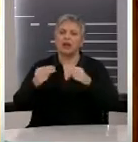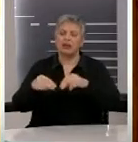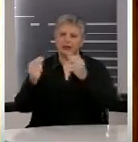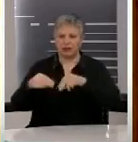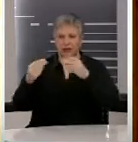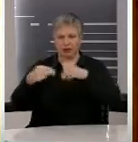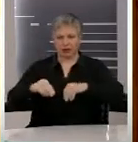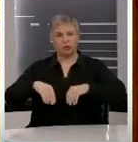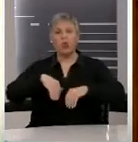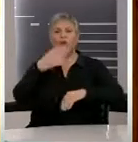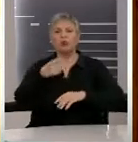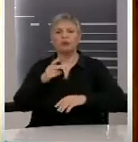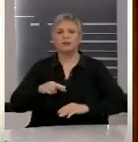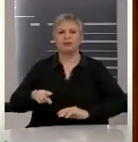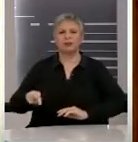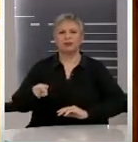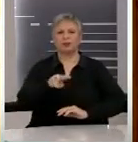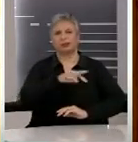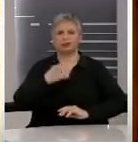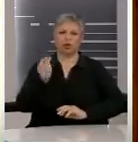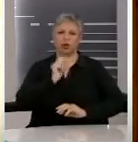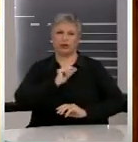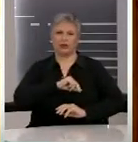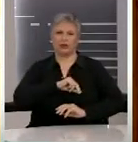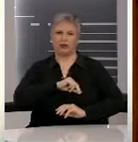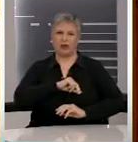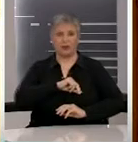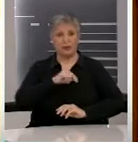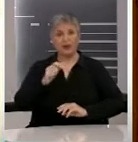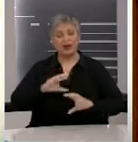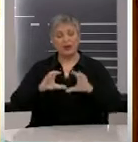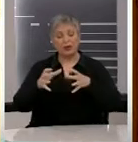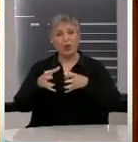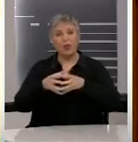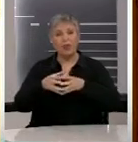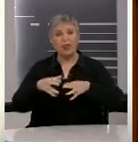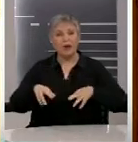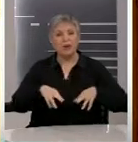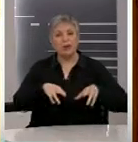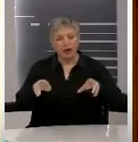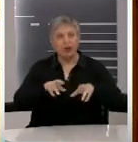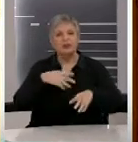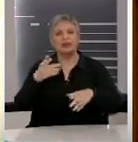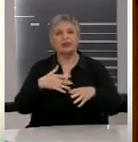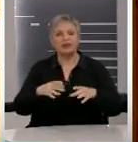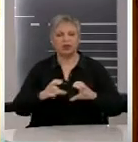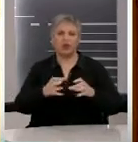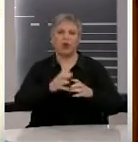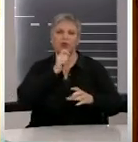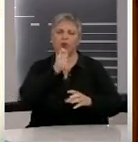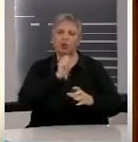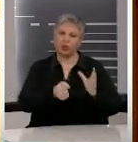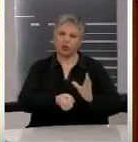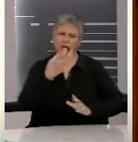στηρίζουν τα συμφέροντα των κολλητών. Το ποτάμι και το κίνημα αλλαγής που αυτές τις μέρες χτίζουμε θέλει